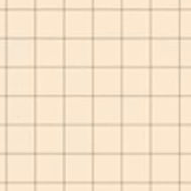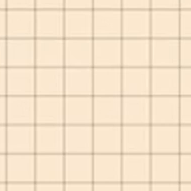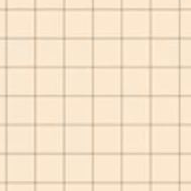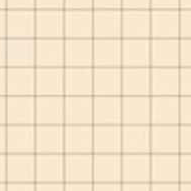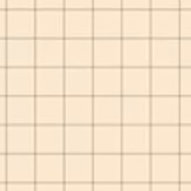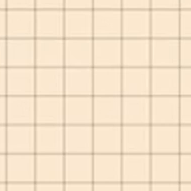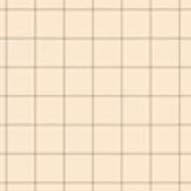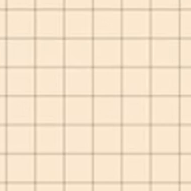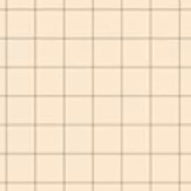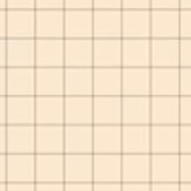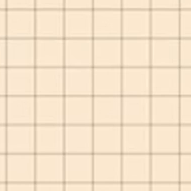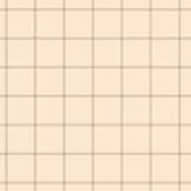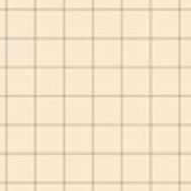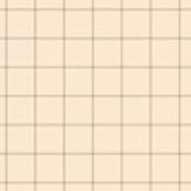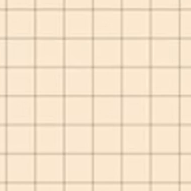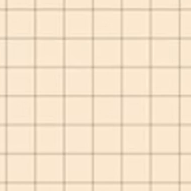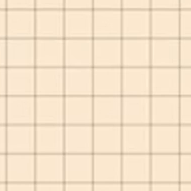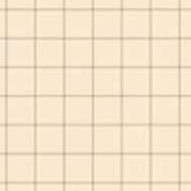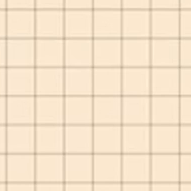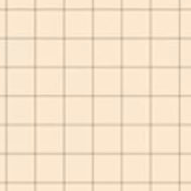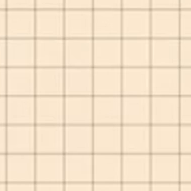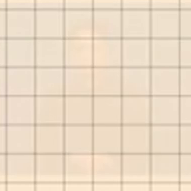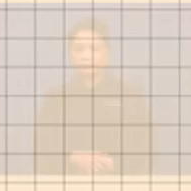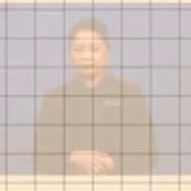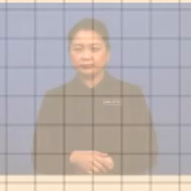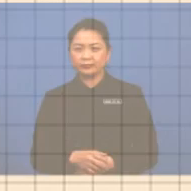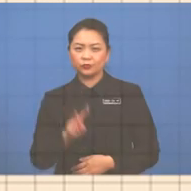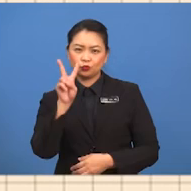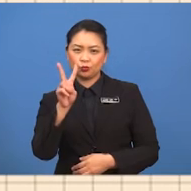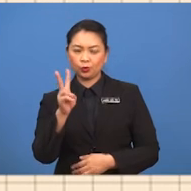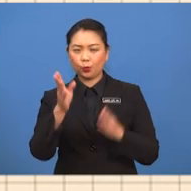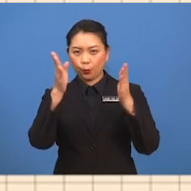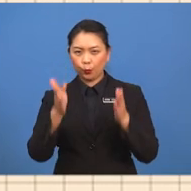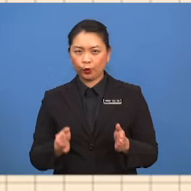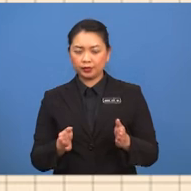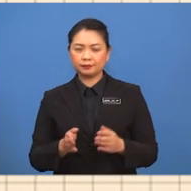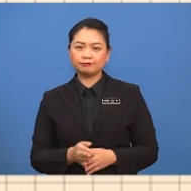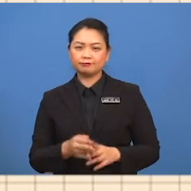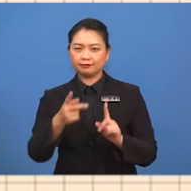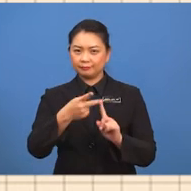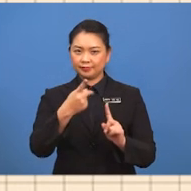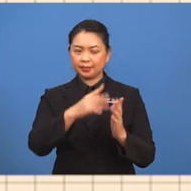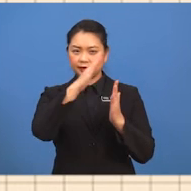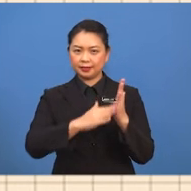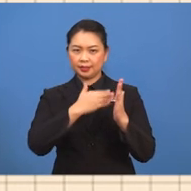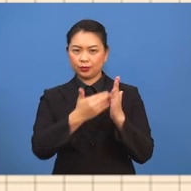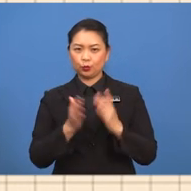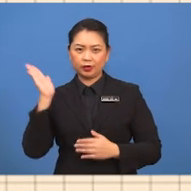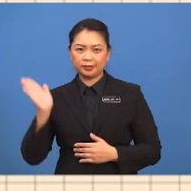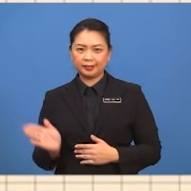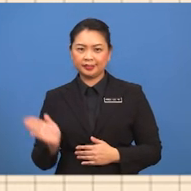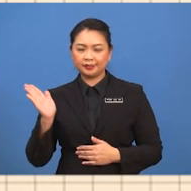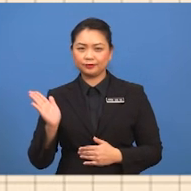25/100 darab 8, iaitu 2 orang. Daripada jadual di